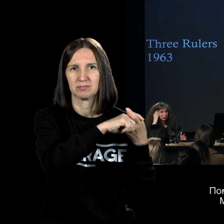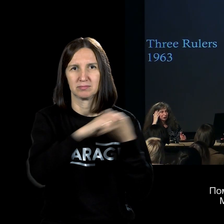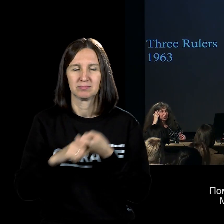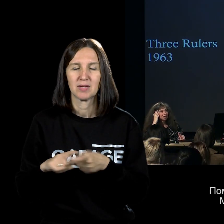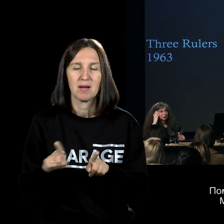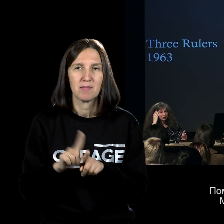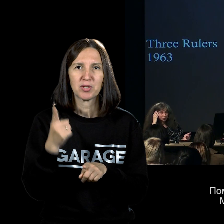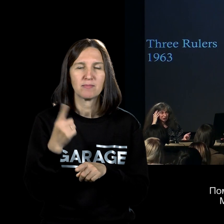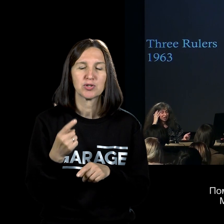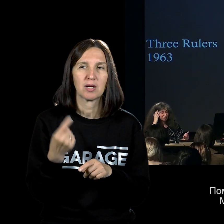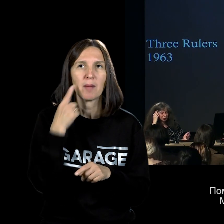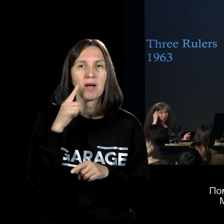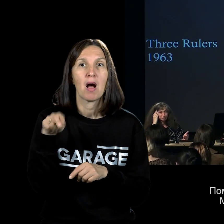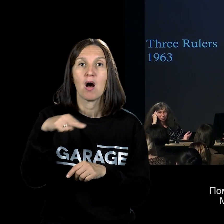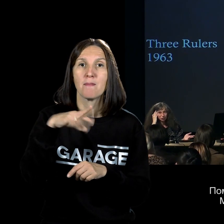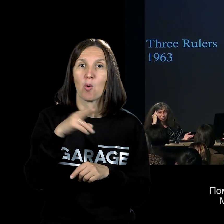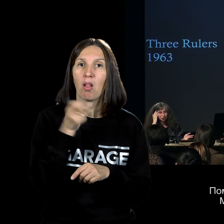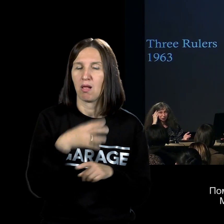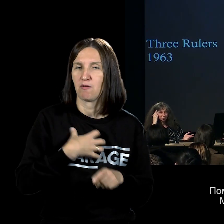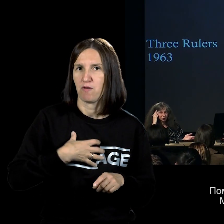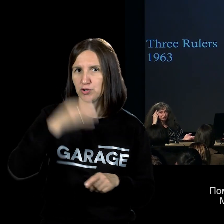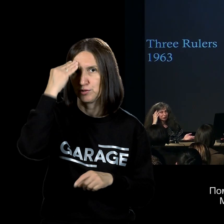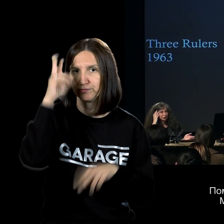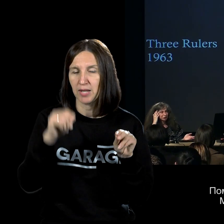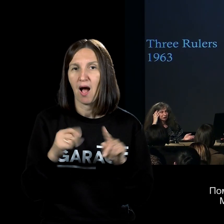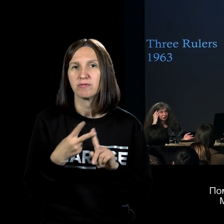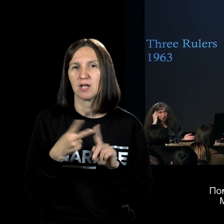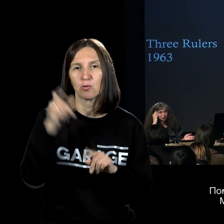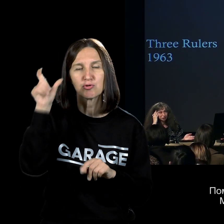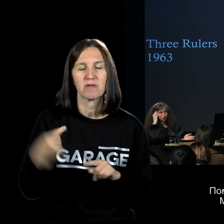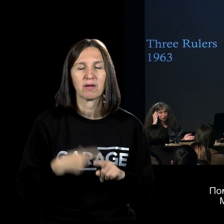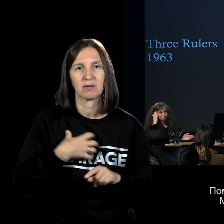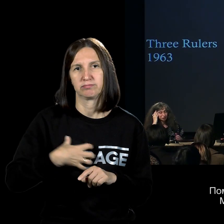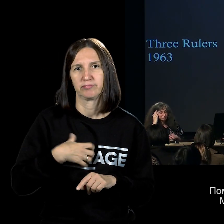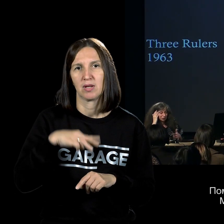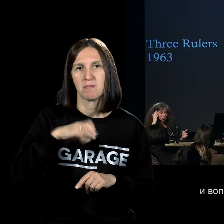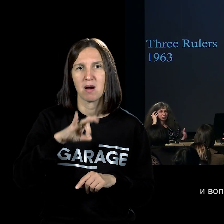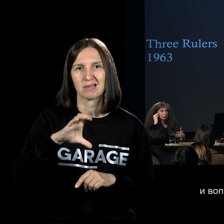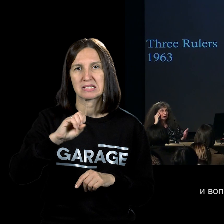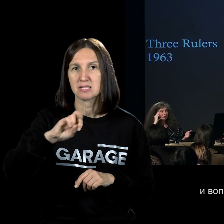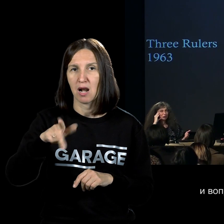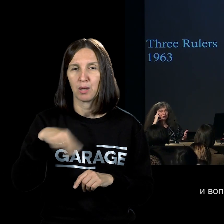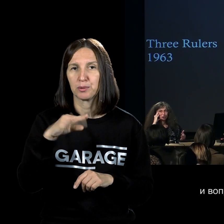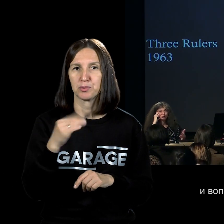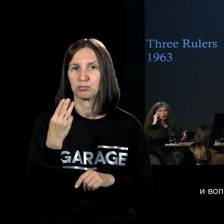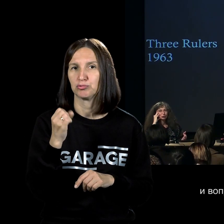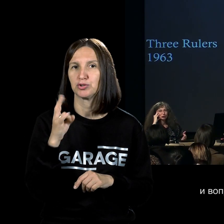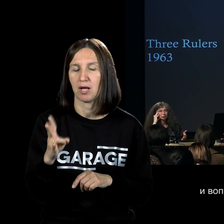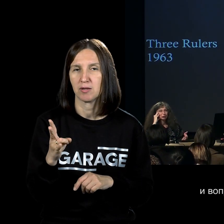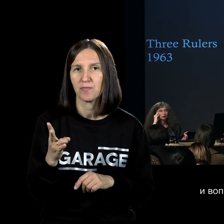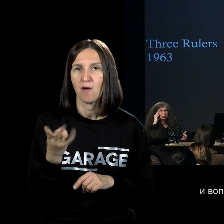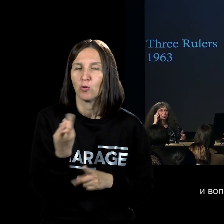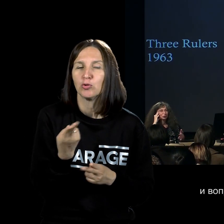помимо Поллока, вторая фигура, второй герой, который для него важен, это Марсель Дюшан. То есть, как бы, противоположно, что